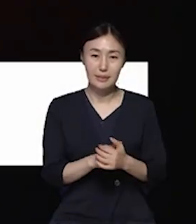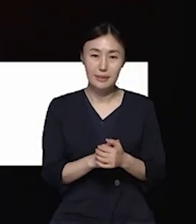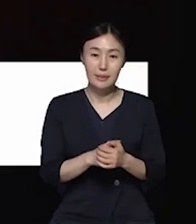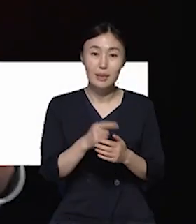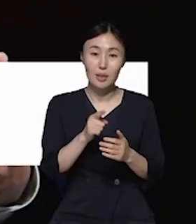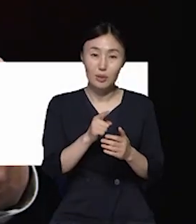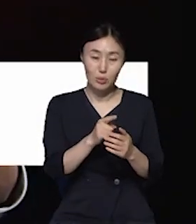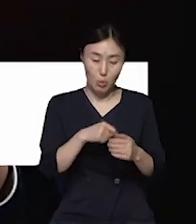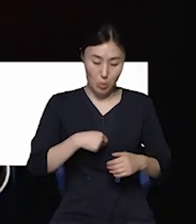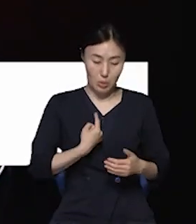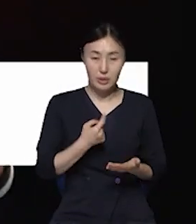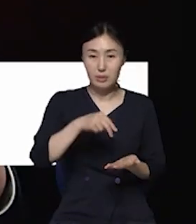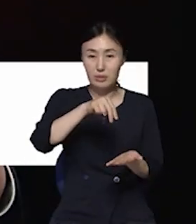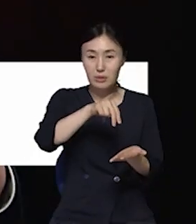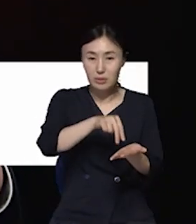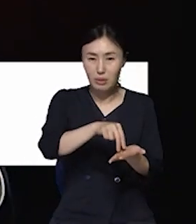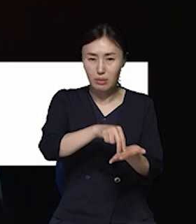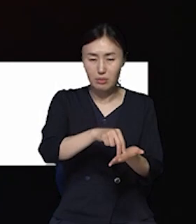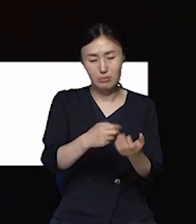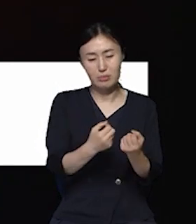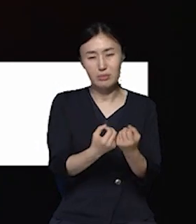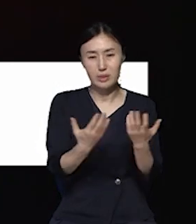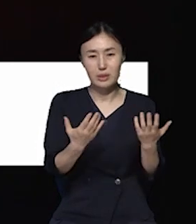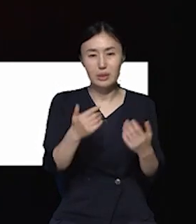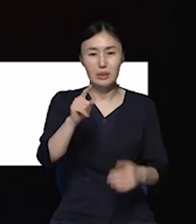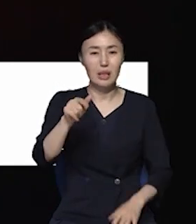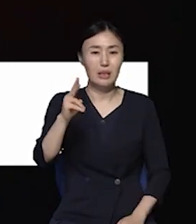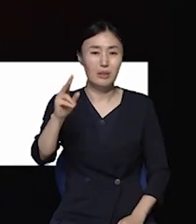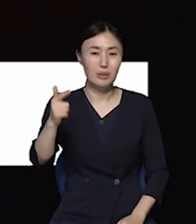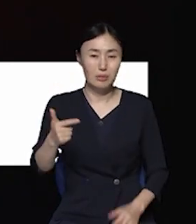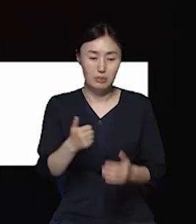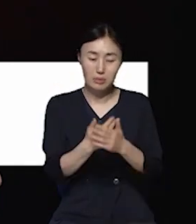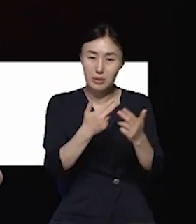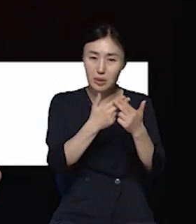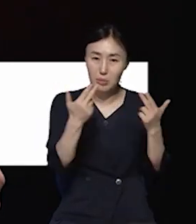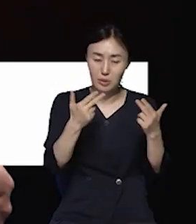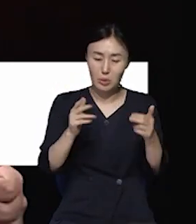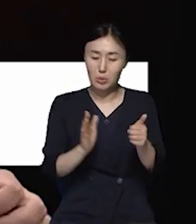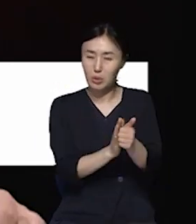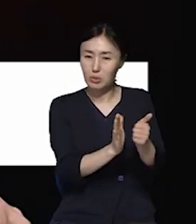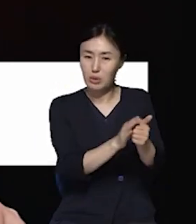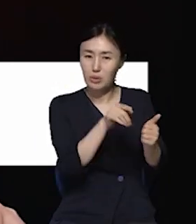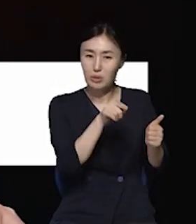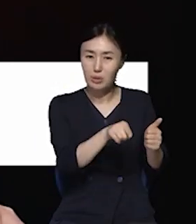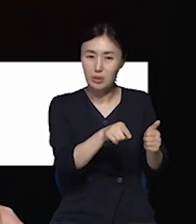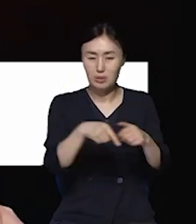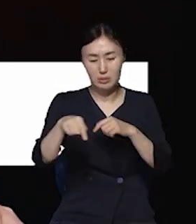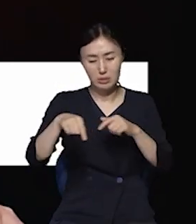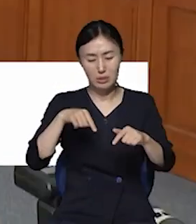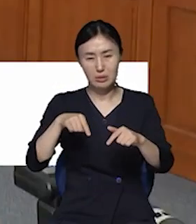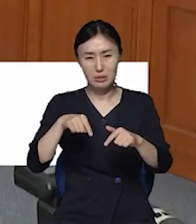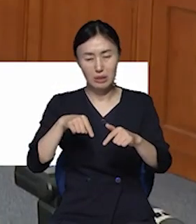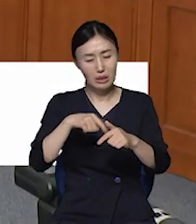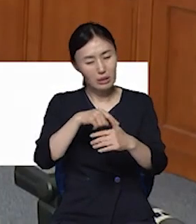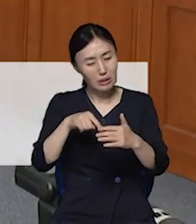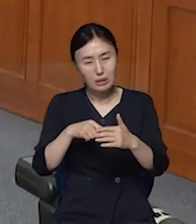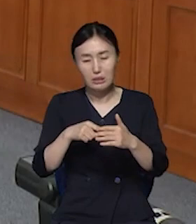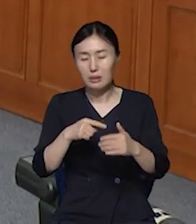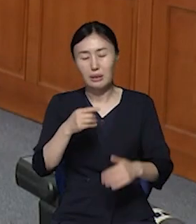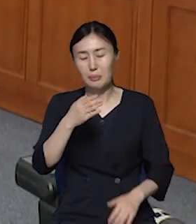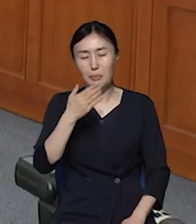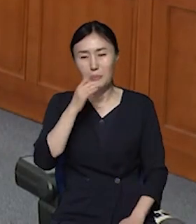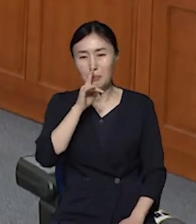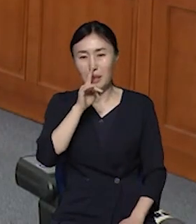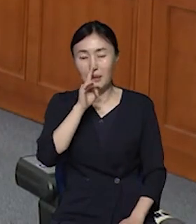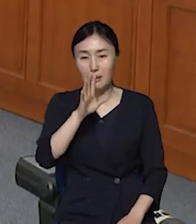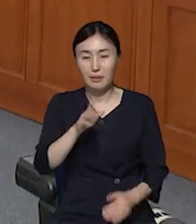강조하는 쪽으로 이낙연 전 대표 쪽에서는 갈 수밖에 없어요. 여기서 이재명 대표에 힘 실어준다는 것은 정치적으로 존재하지 않는 옵션.